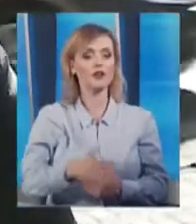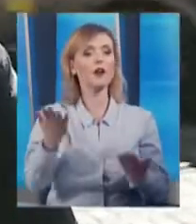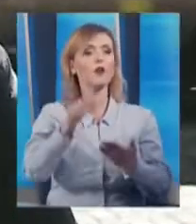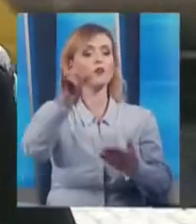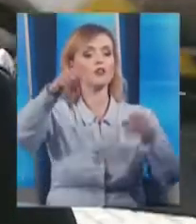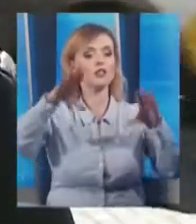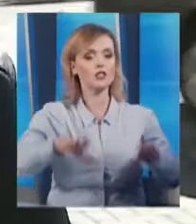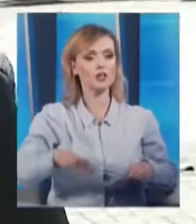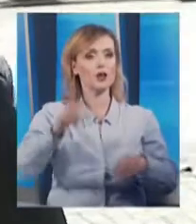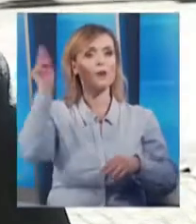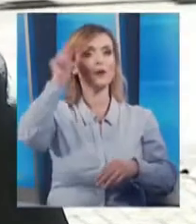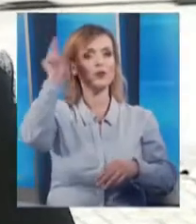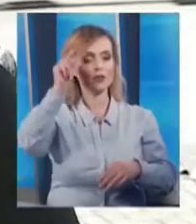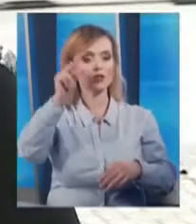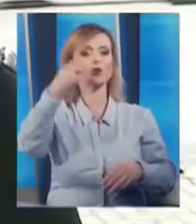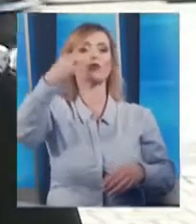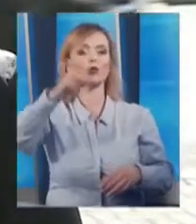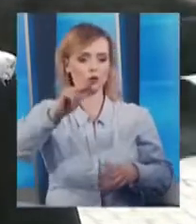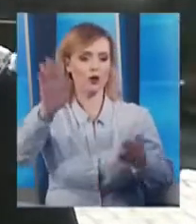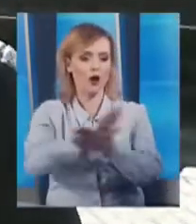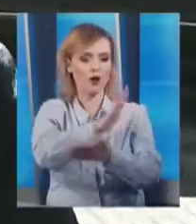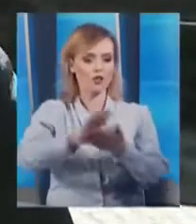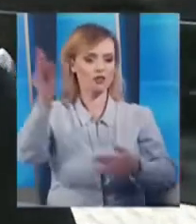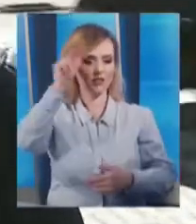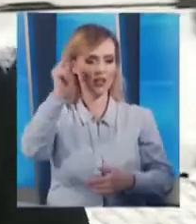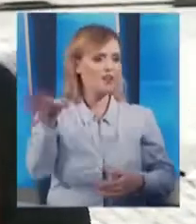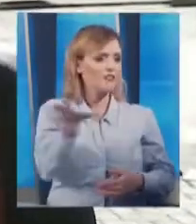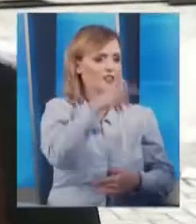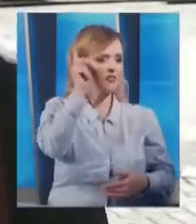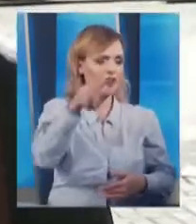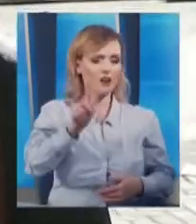soluții aveți pentru învățământ, pentru a îmbunătăți calitatea? Cu toții știm că